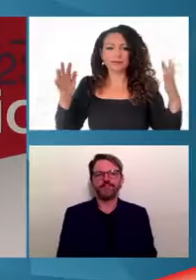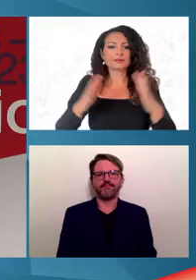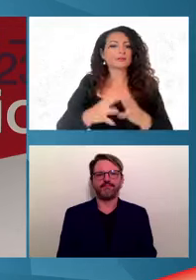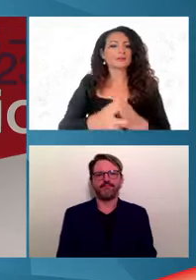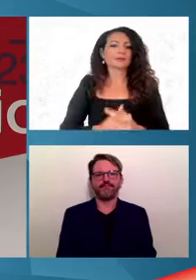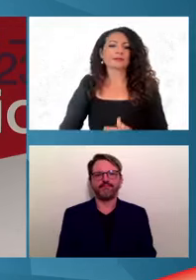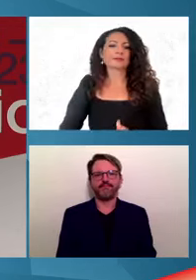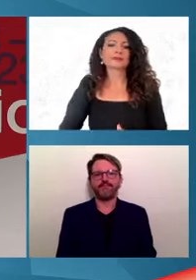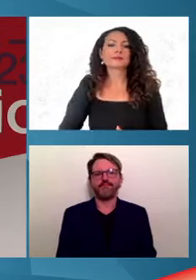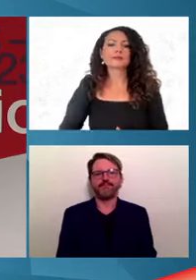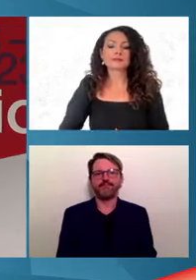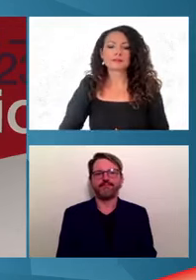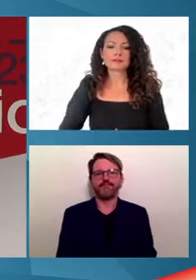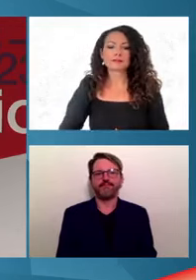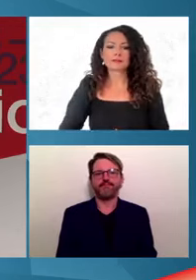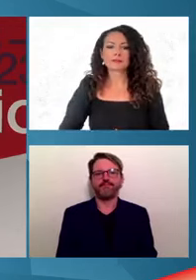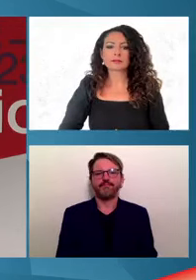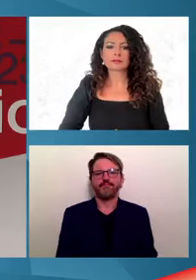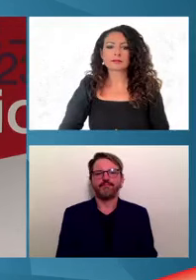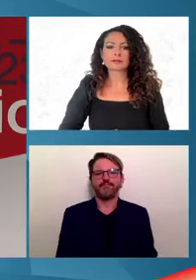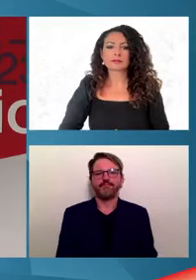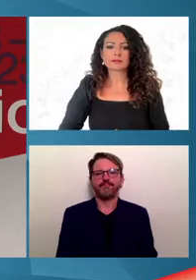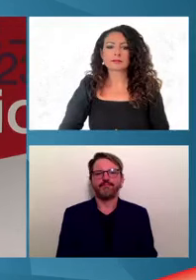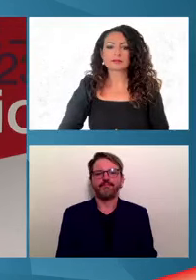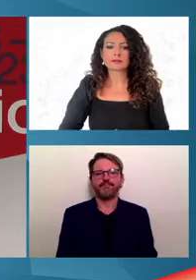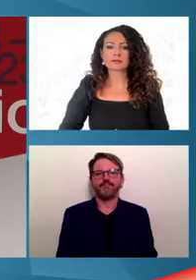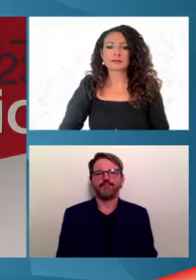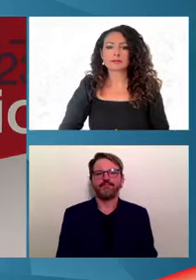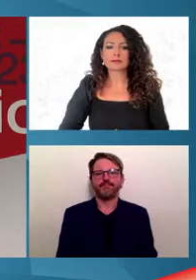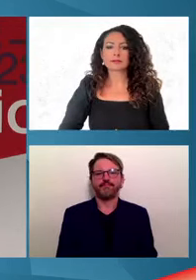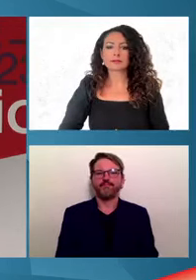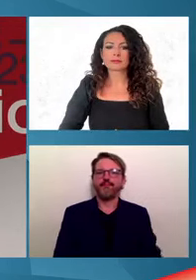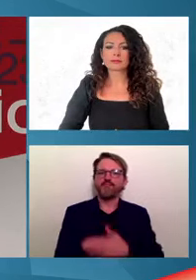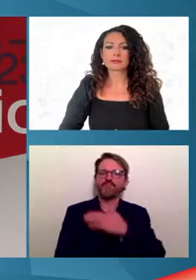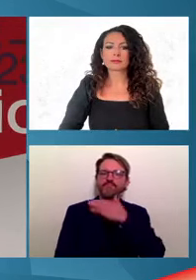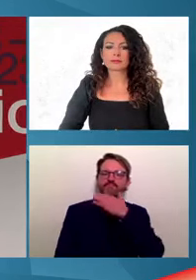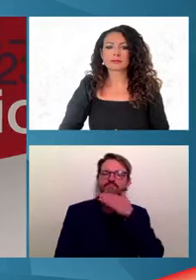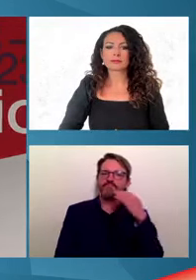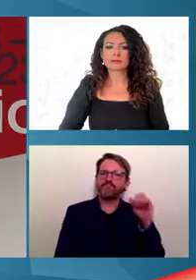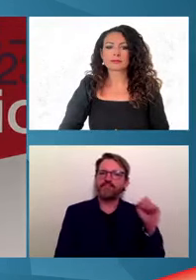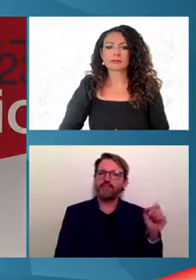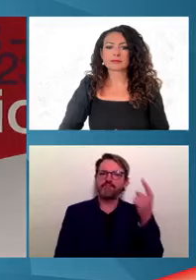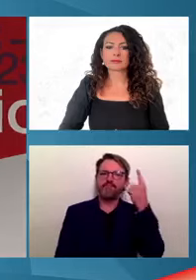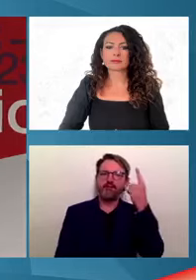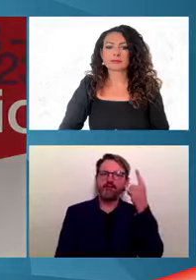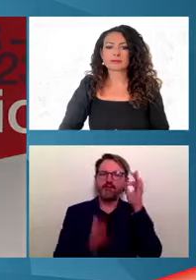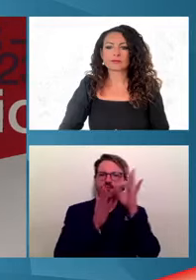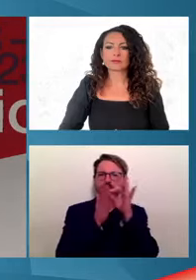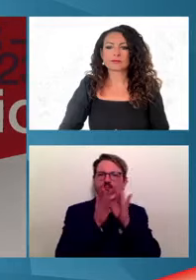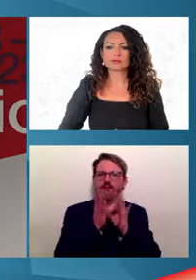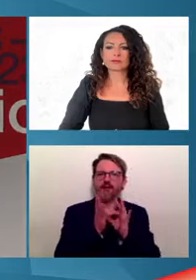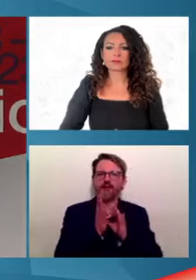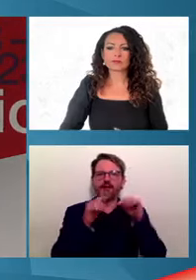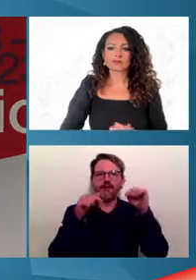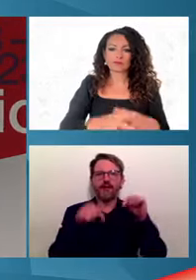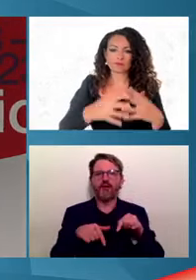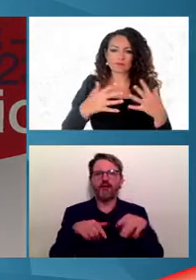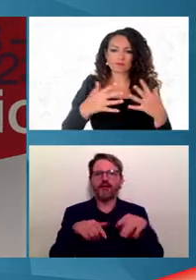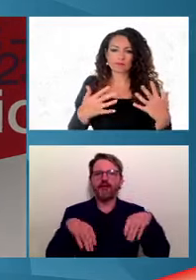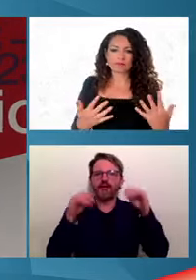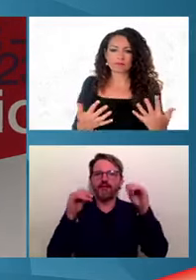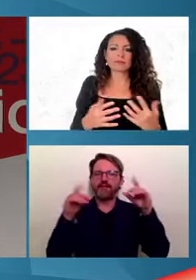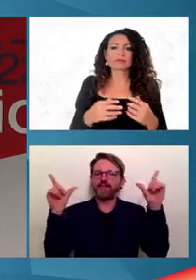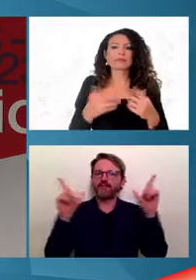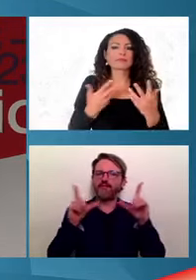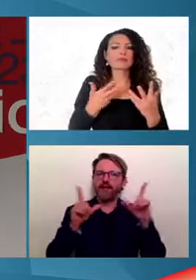Ein Potpourri besonderer Momente steht am Beginn der heutigen Veranstaltung, zu der ich Sie,